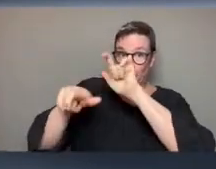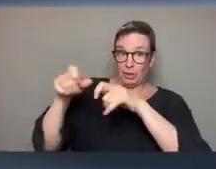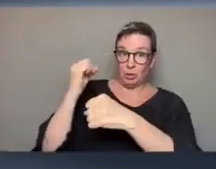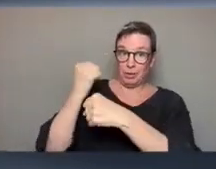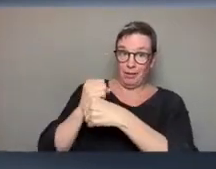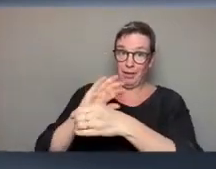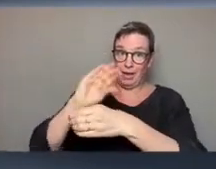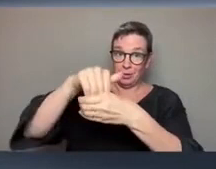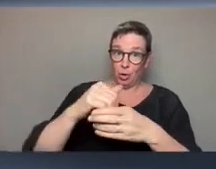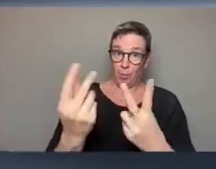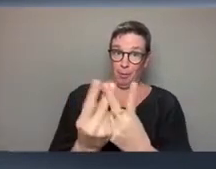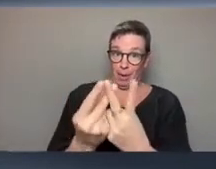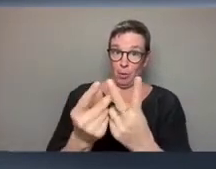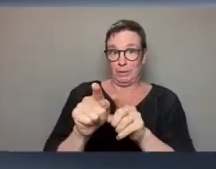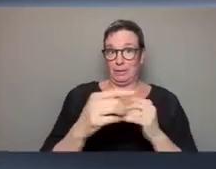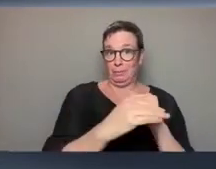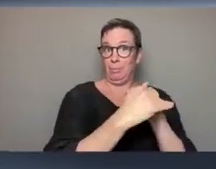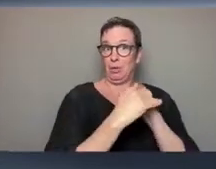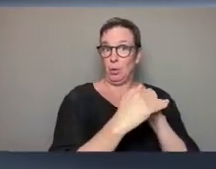et leurs partenaires.